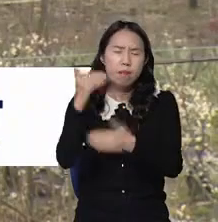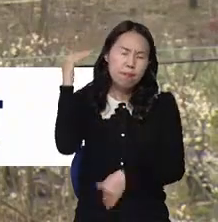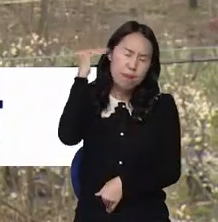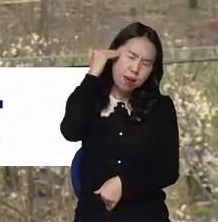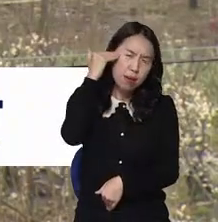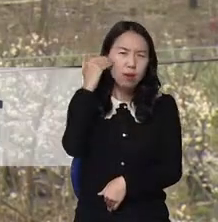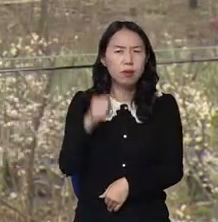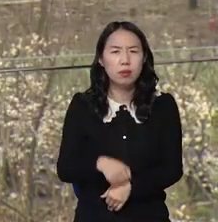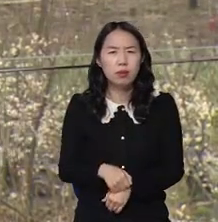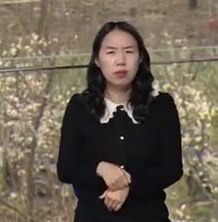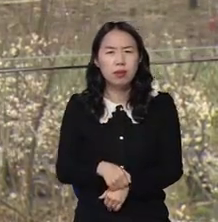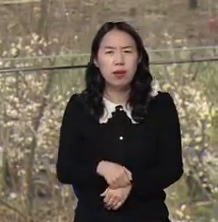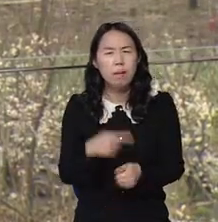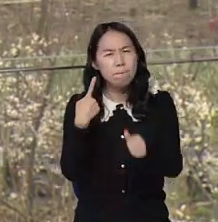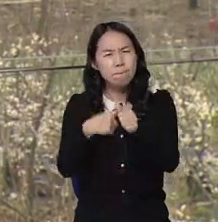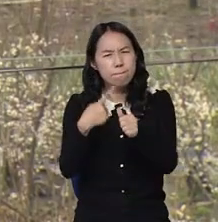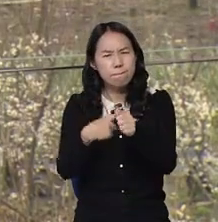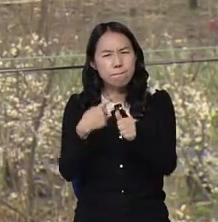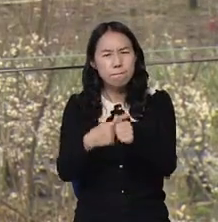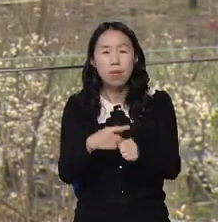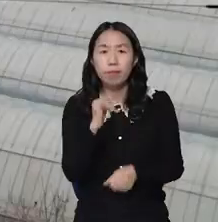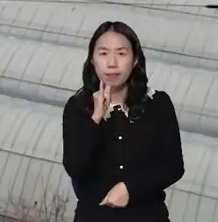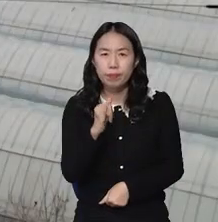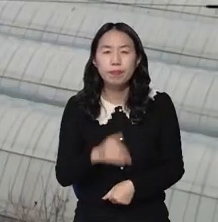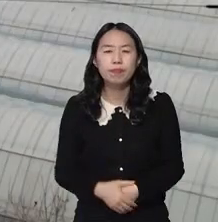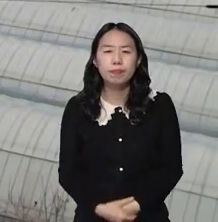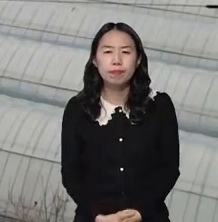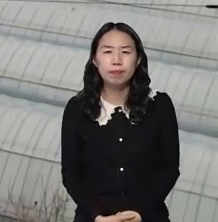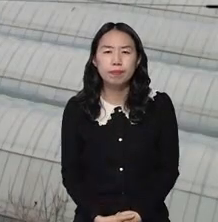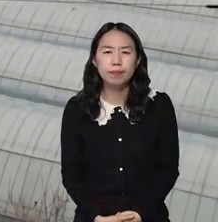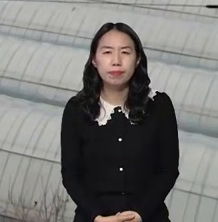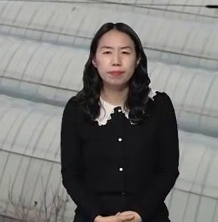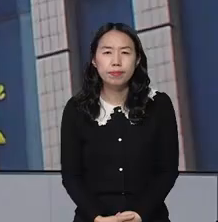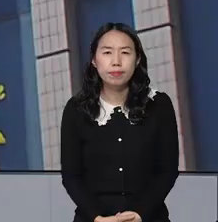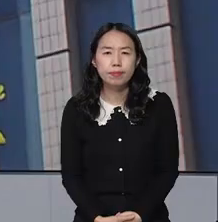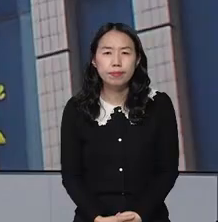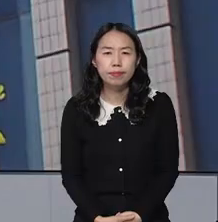거리에 현수막을 걸고 비판의 목소리를 높이고 있습니다.